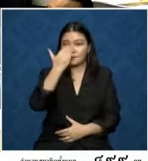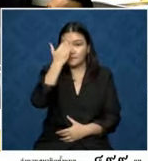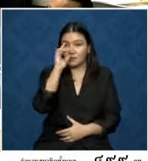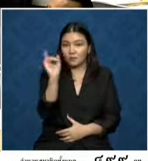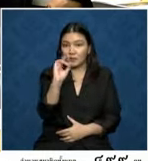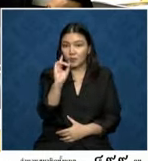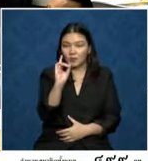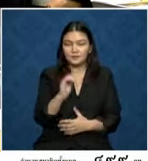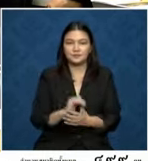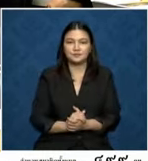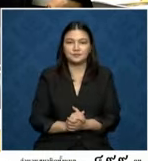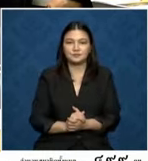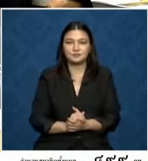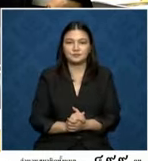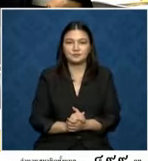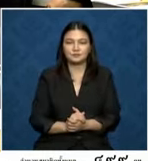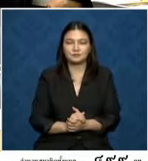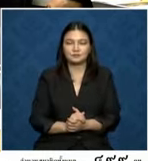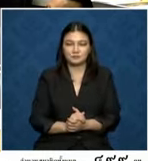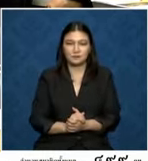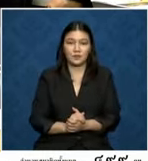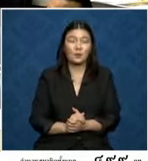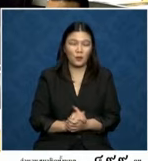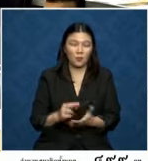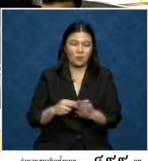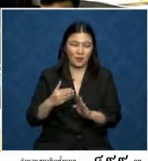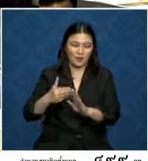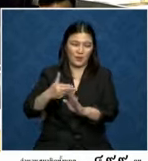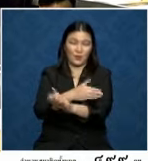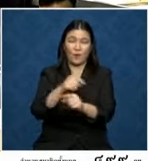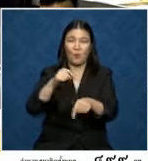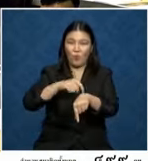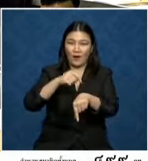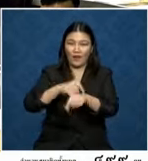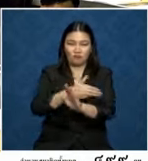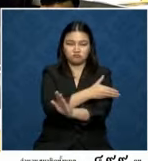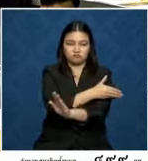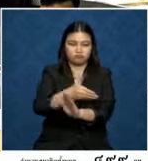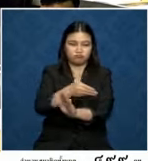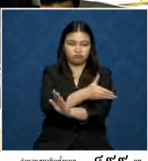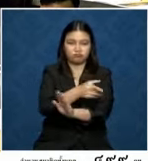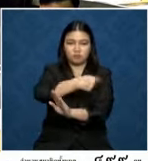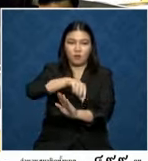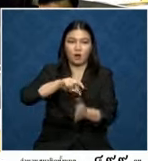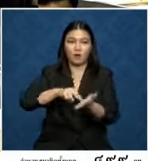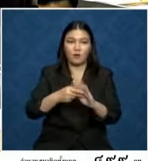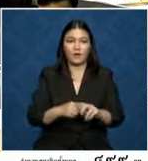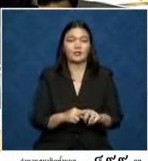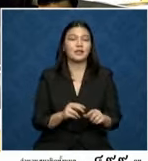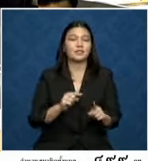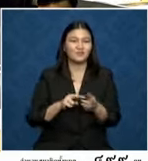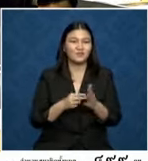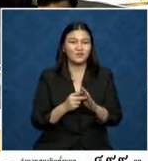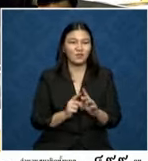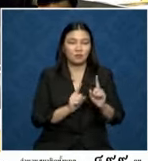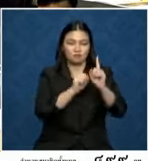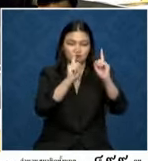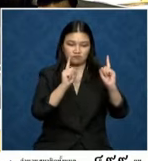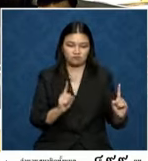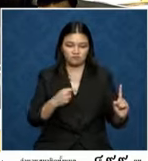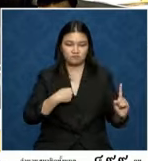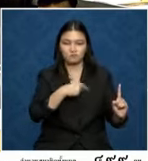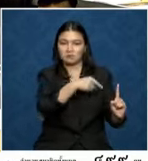ณขณะทำนิติกรรมดังกล่าวในห้วงเวลานั้นคู่ความทั้งสองต่างตกลงใจและทราบดีถึงภ